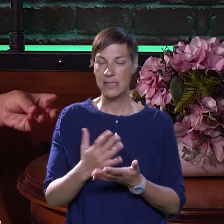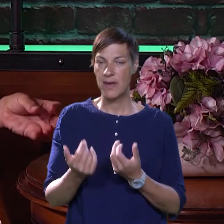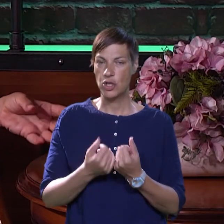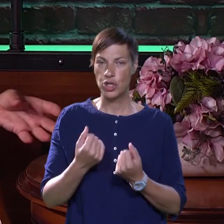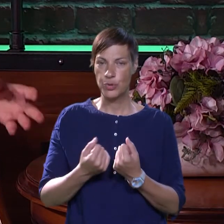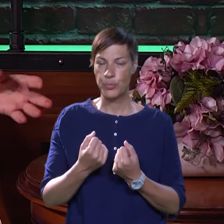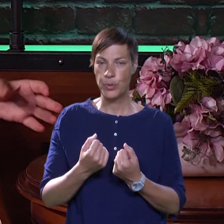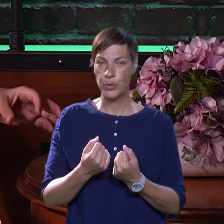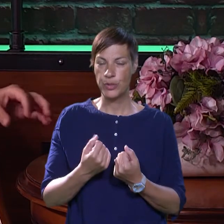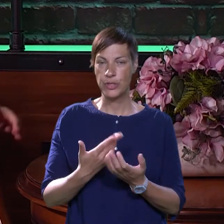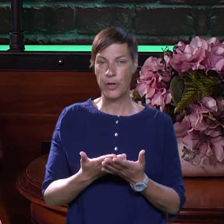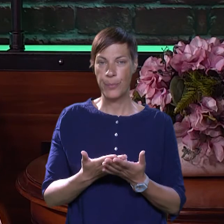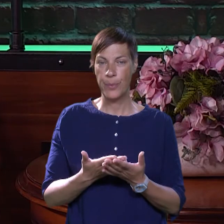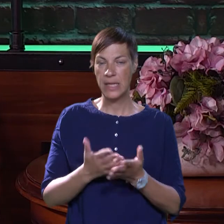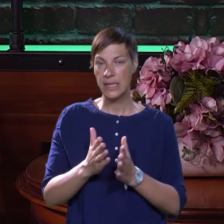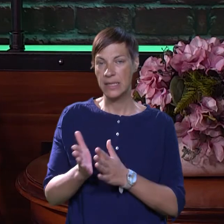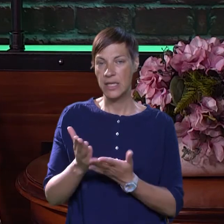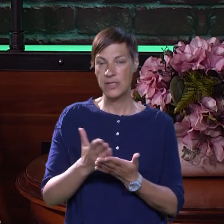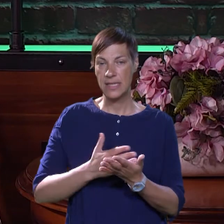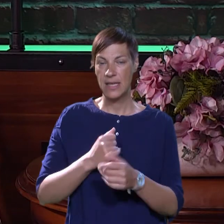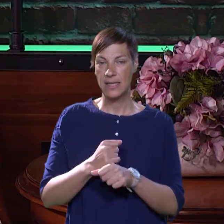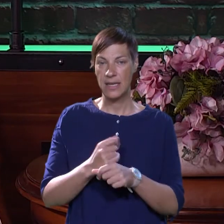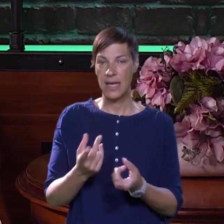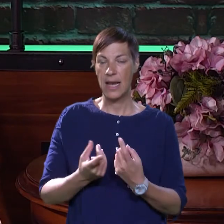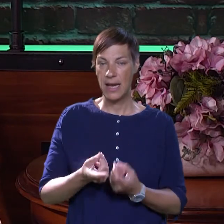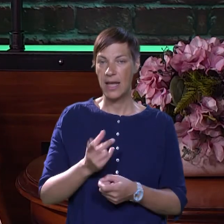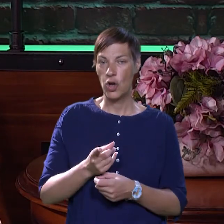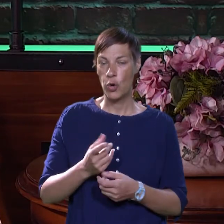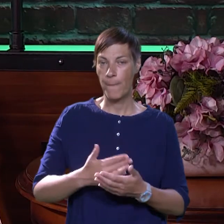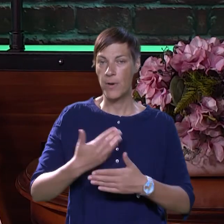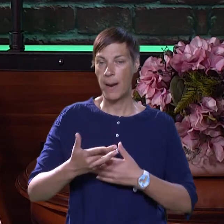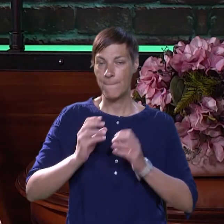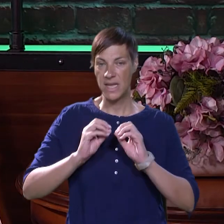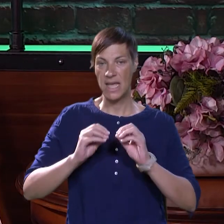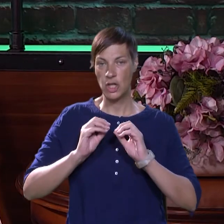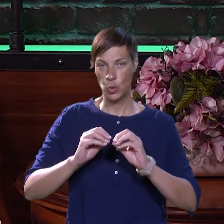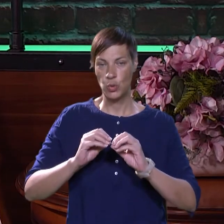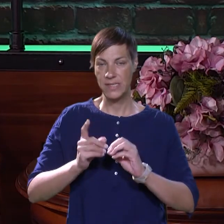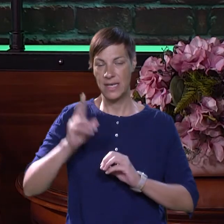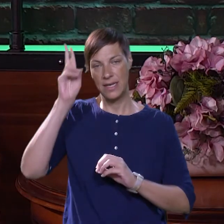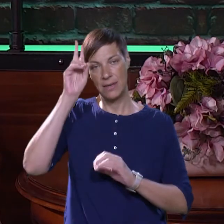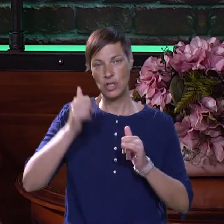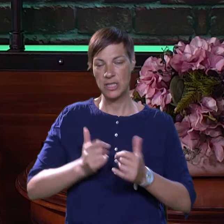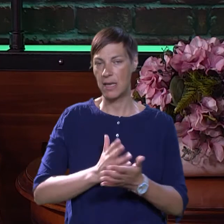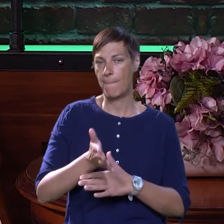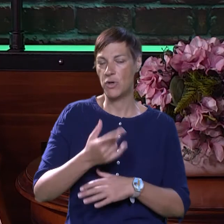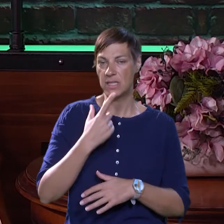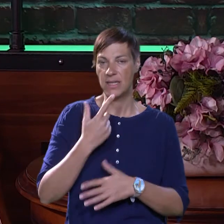svako sposoban dio zadataka napraviti, ali neko mora biti prededuciran. Znači,